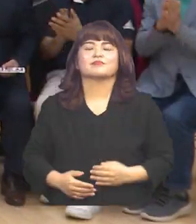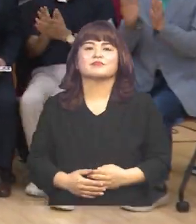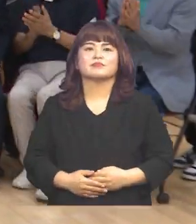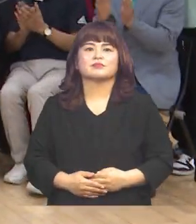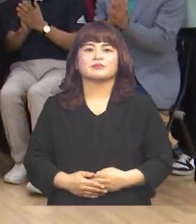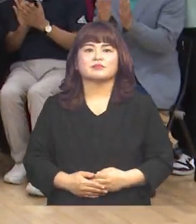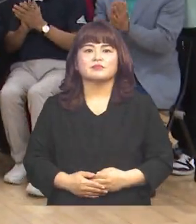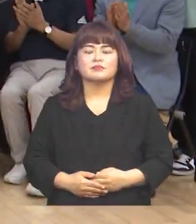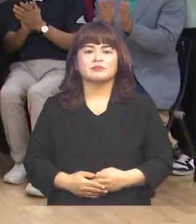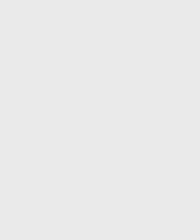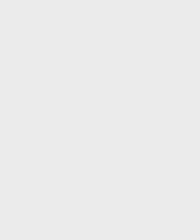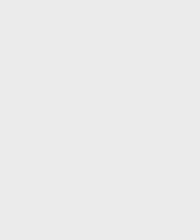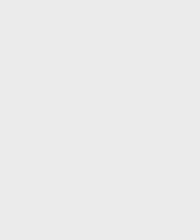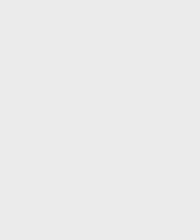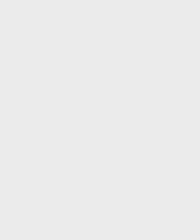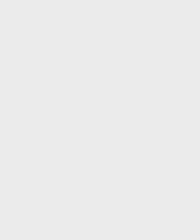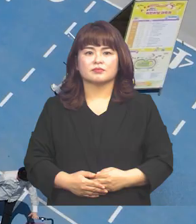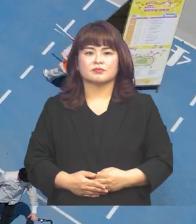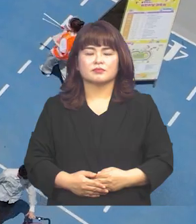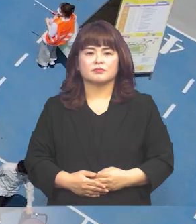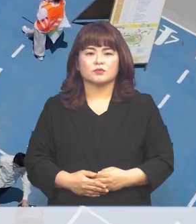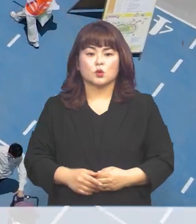말했습니다.